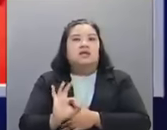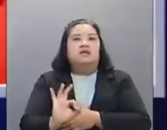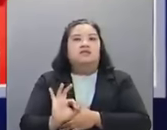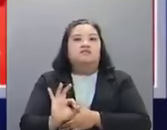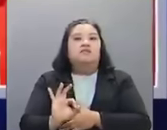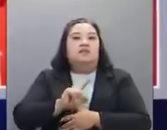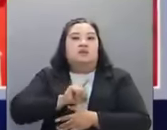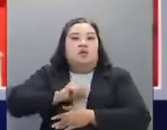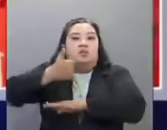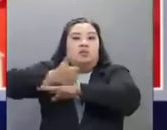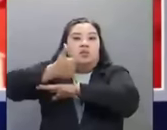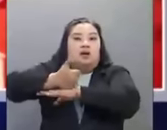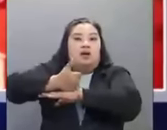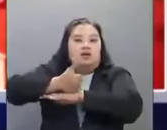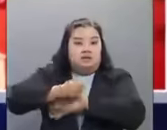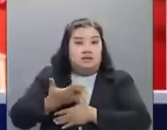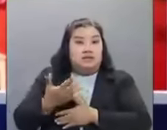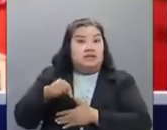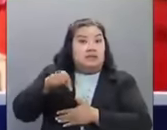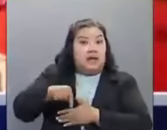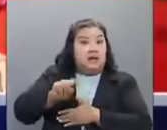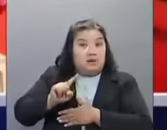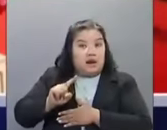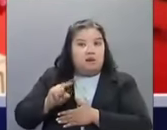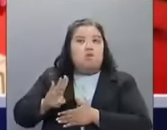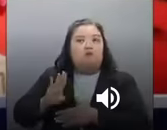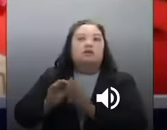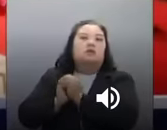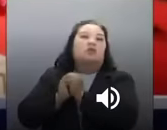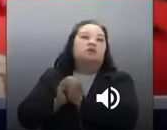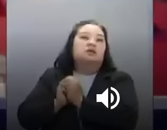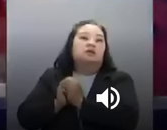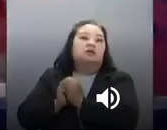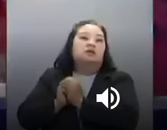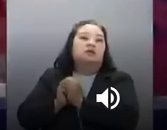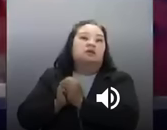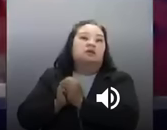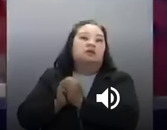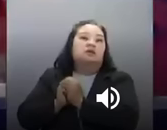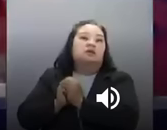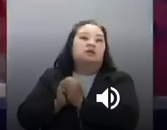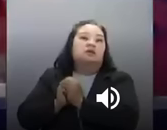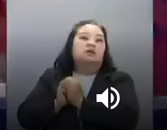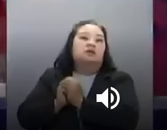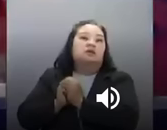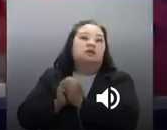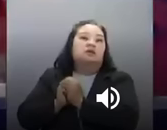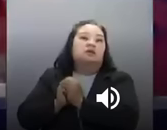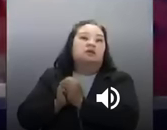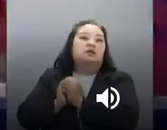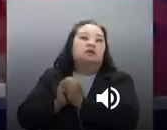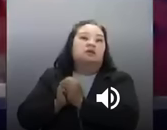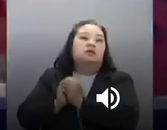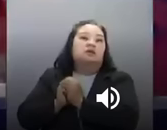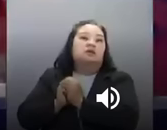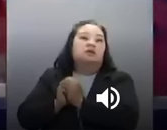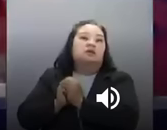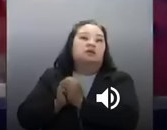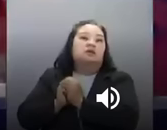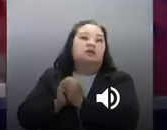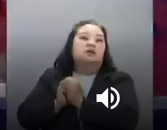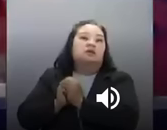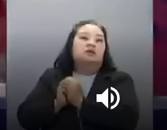ญก็คือบริษัทตงเหมยกรุ๊ปเป็นผู้พัฒนาหลักๆสำหรับพื้นที่นี้นะคะ เอาเวตรัวคอมมานีเขาเนี่ยก็ว่ามีเลต